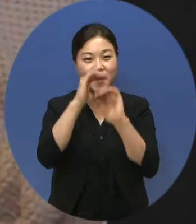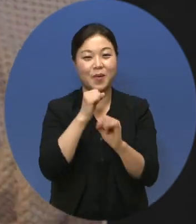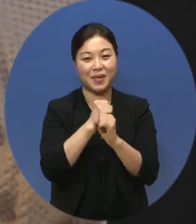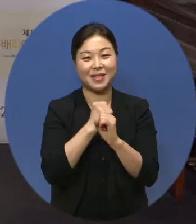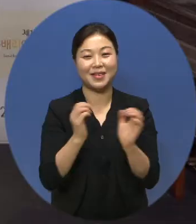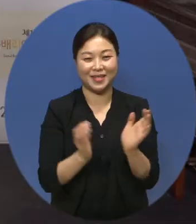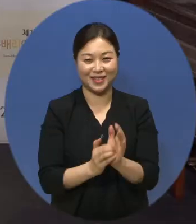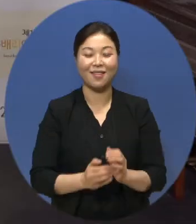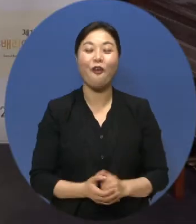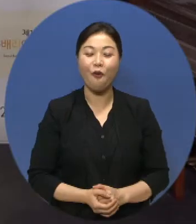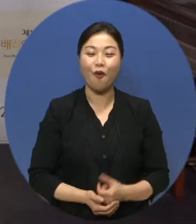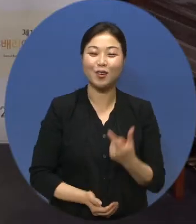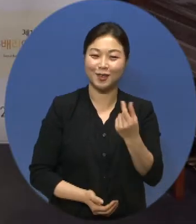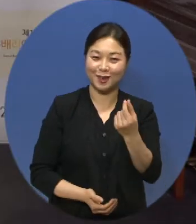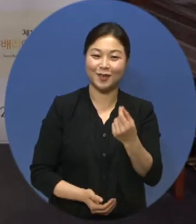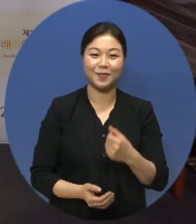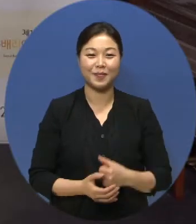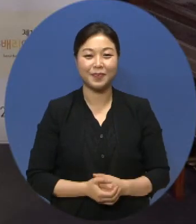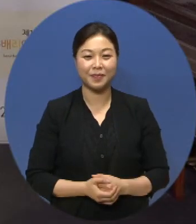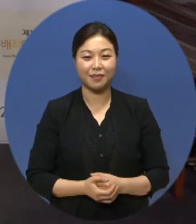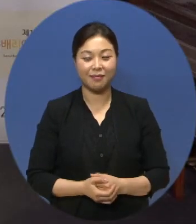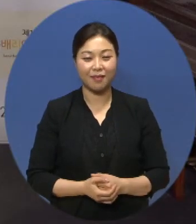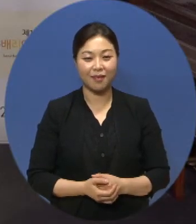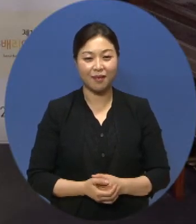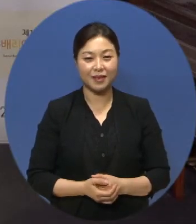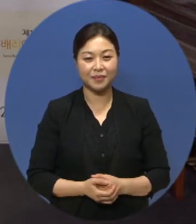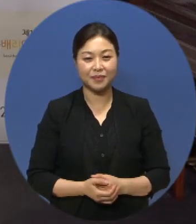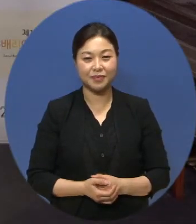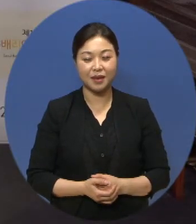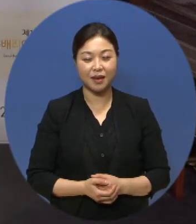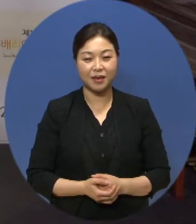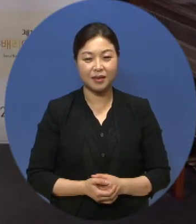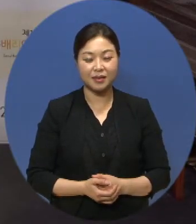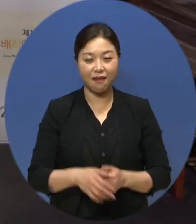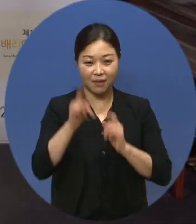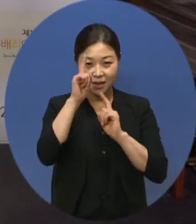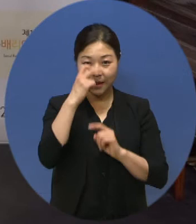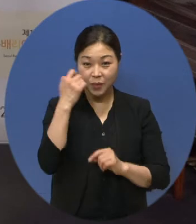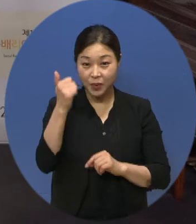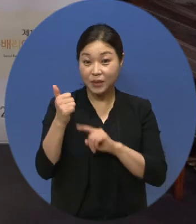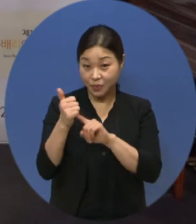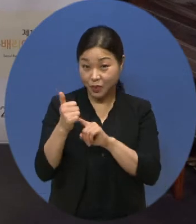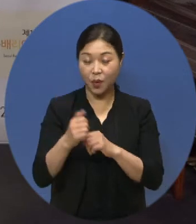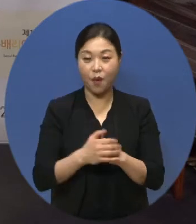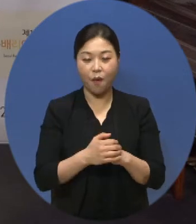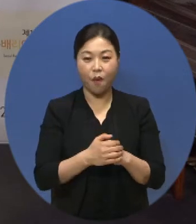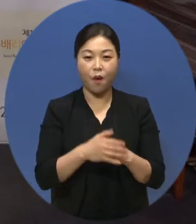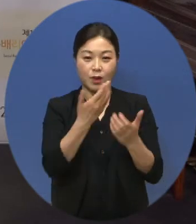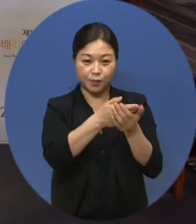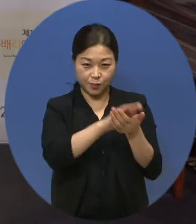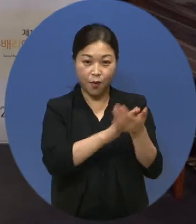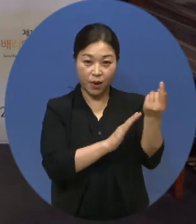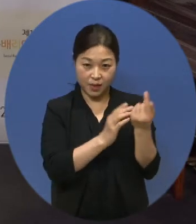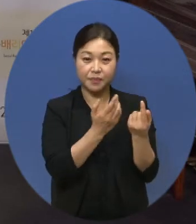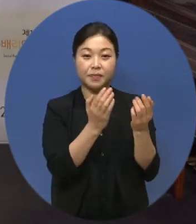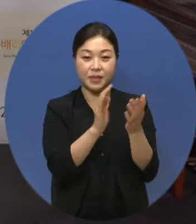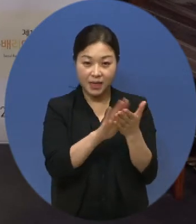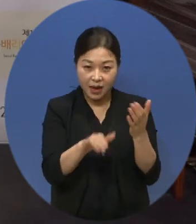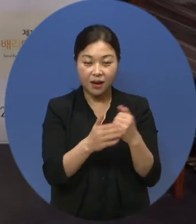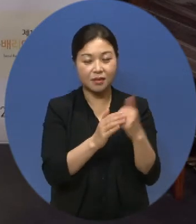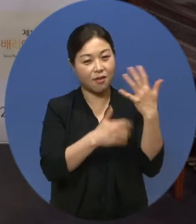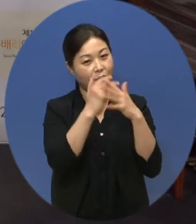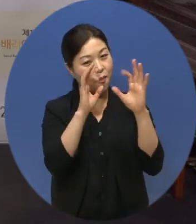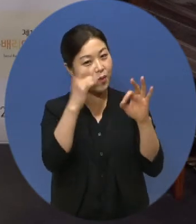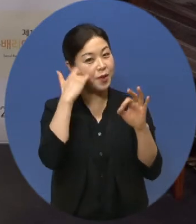예, 알겠습니다. 자, 우리 그 이태원 감독님도 이 영화 전부 치러 왔습니다. 어떻게